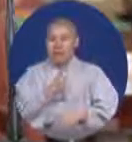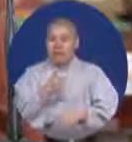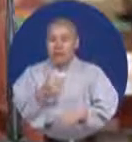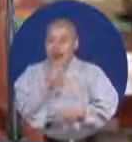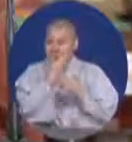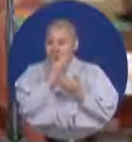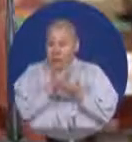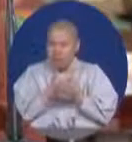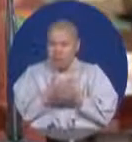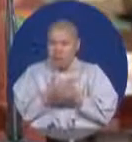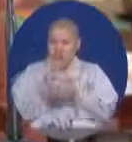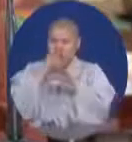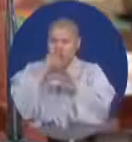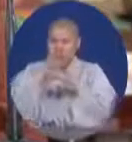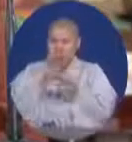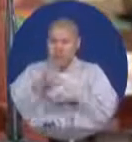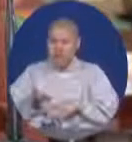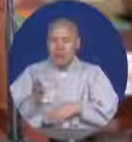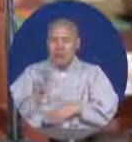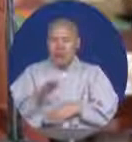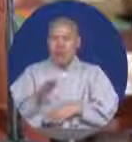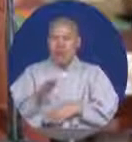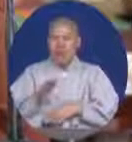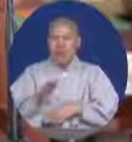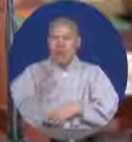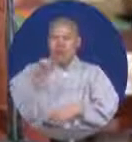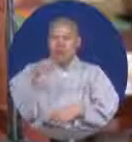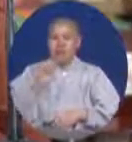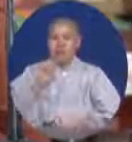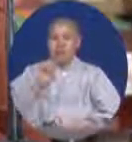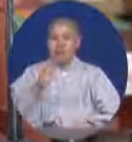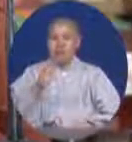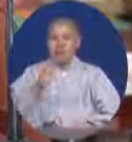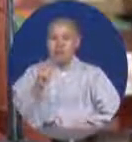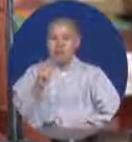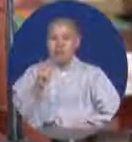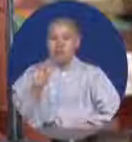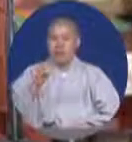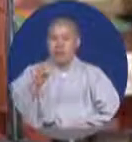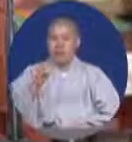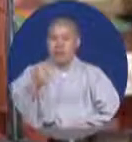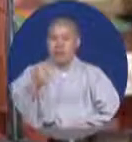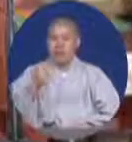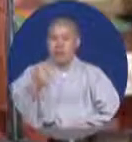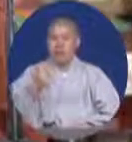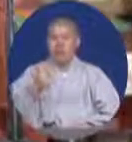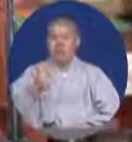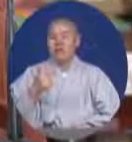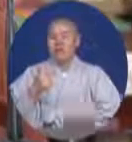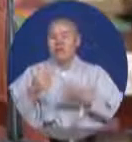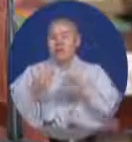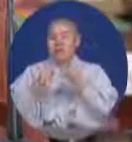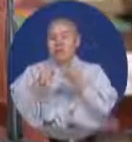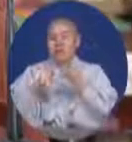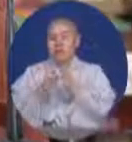중요한 개송인데 그 불본행집권 제4권의 기록을 보면